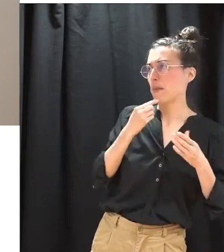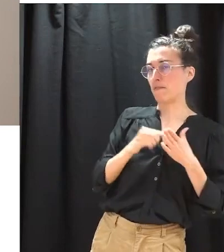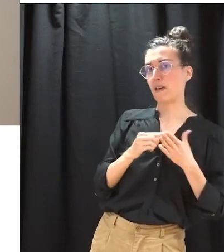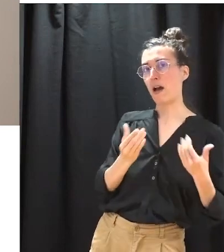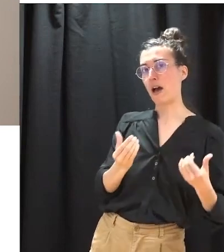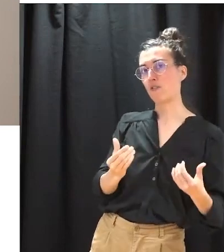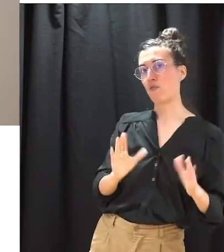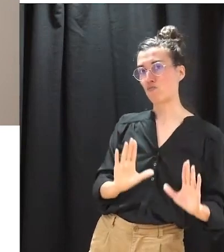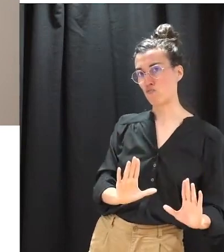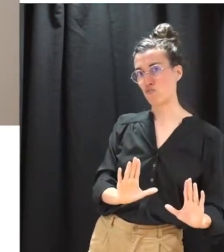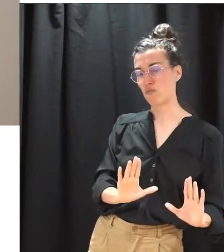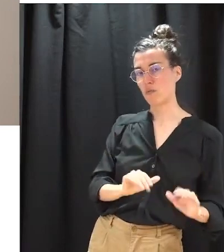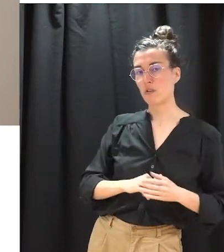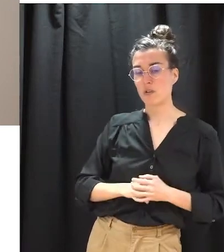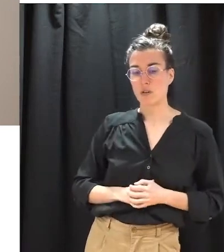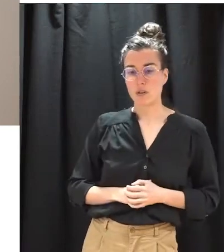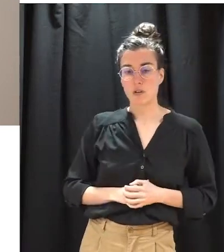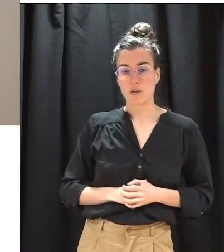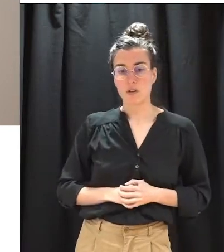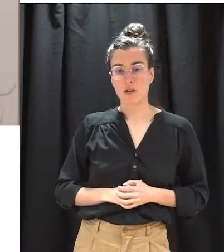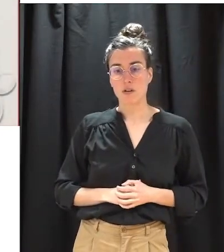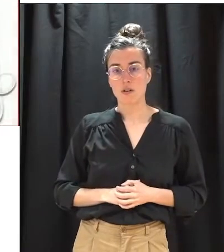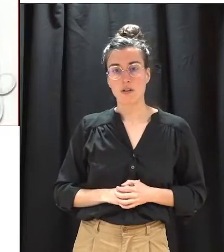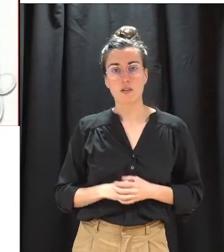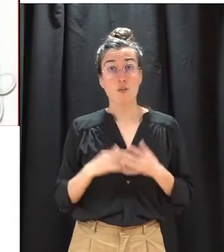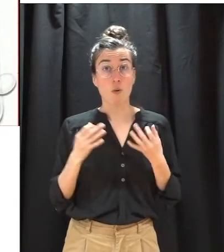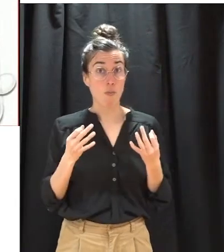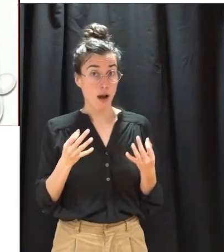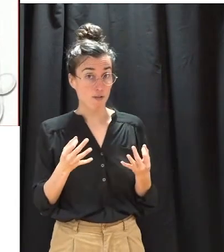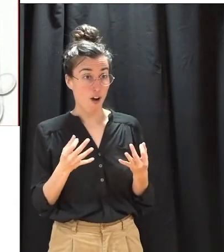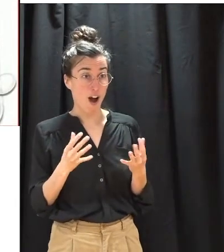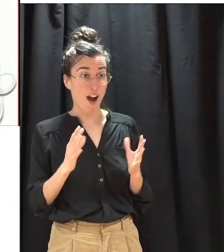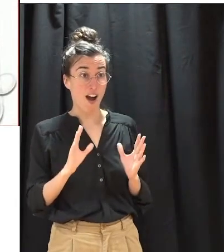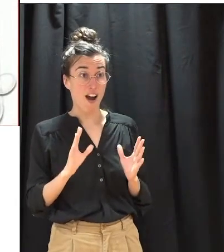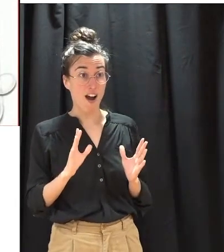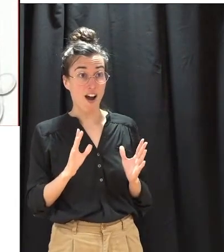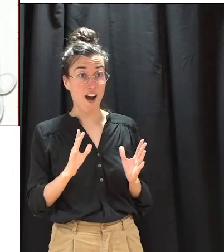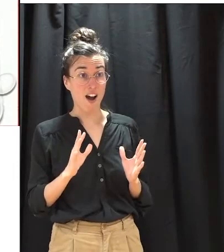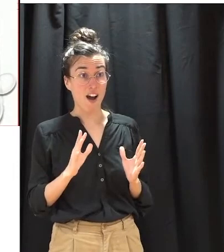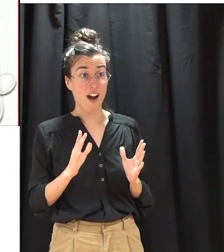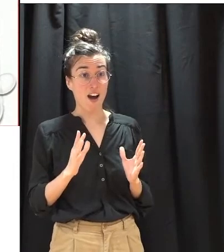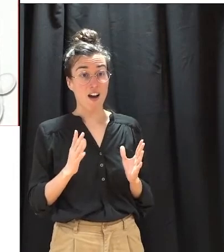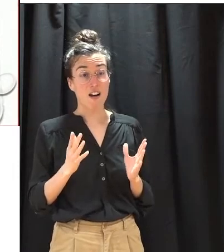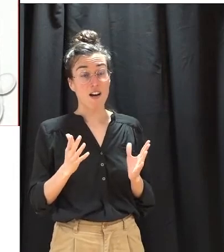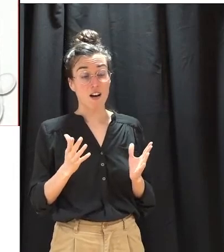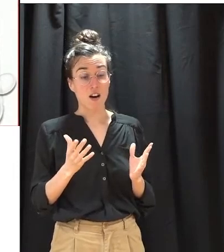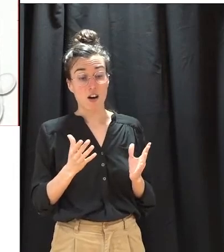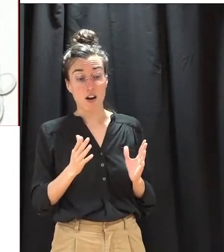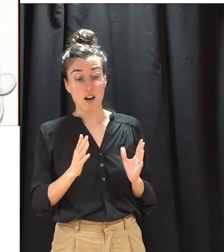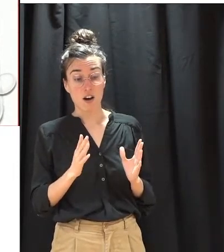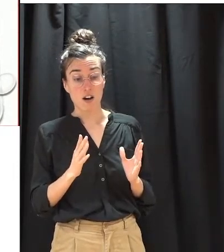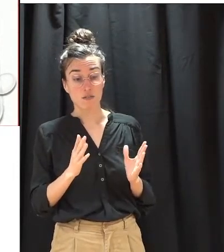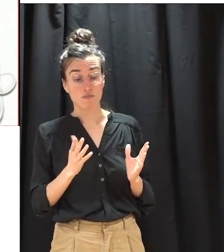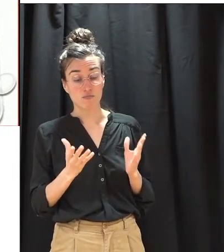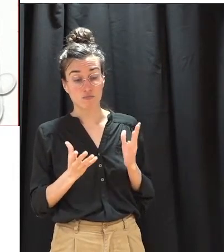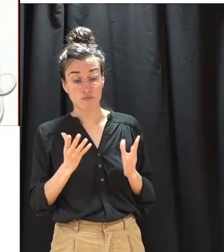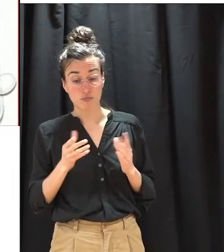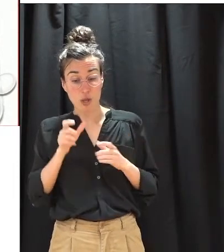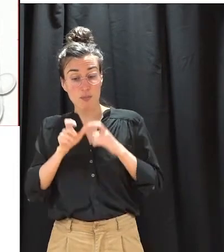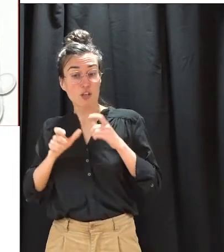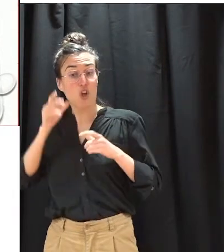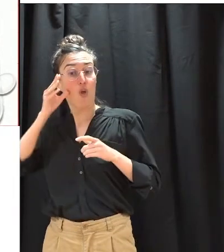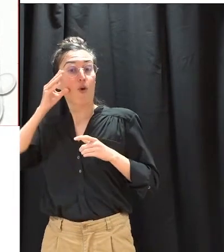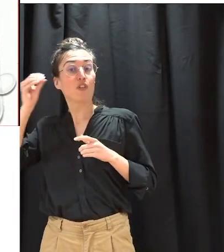de proposer d'attendre, ça peut paraître comme une négligence de la part des professionnels